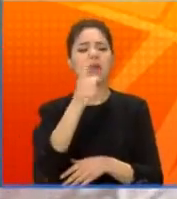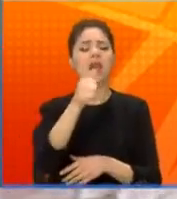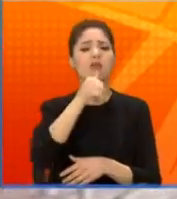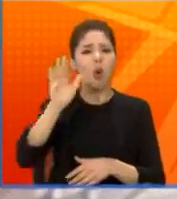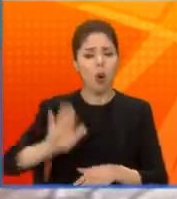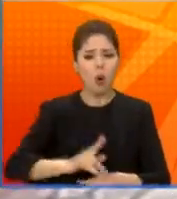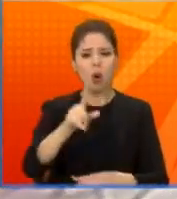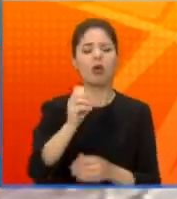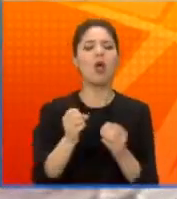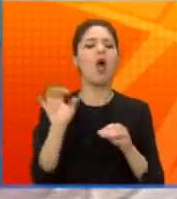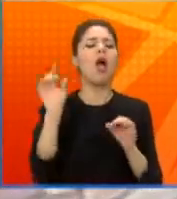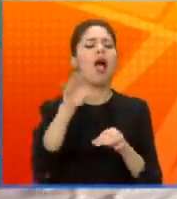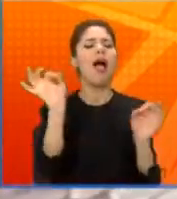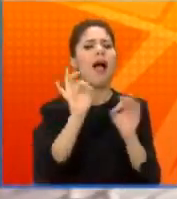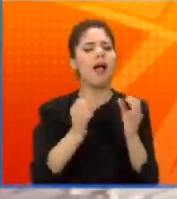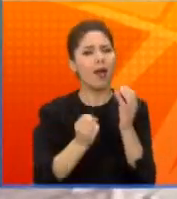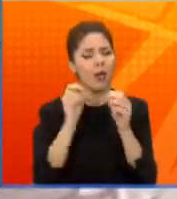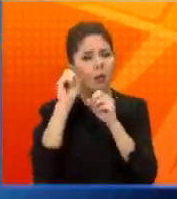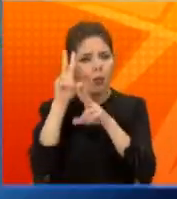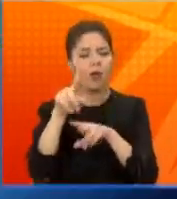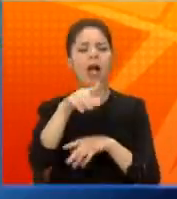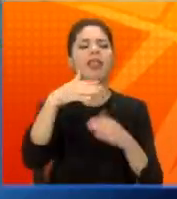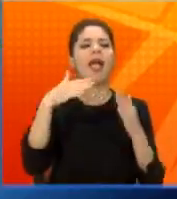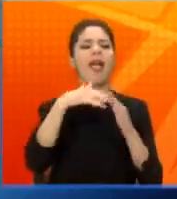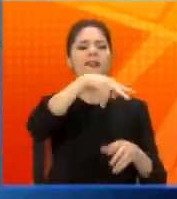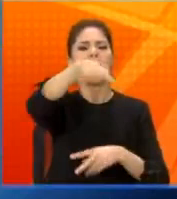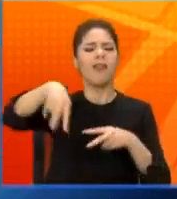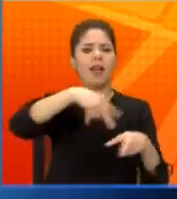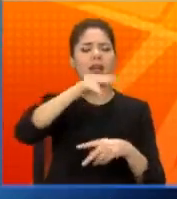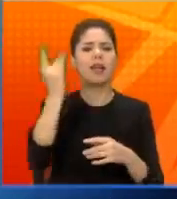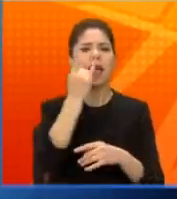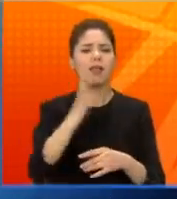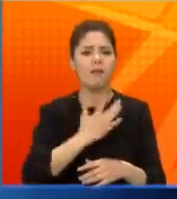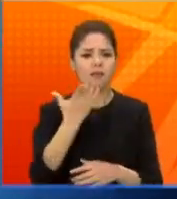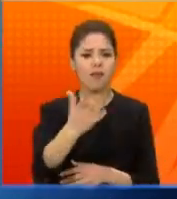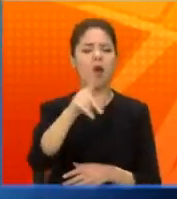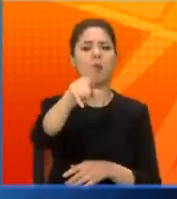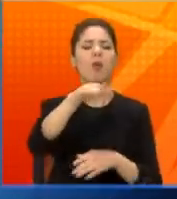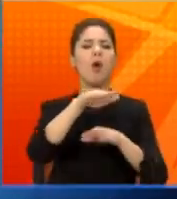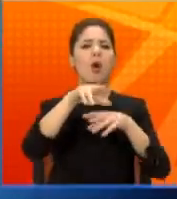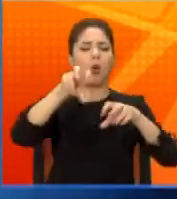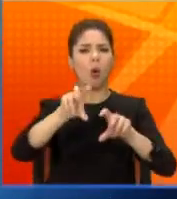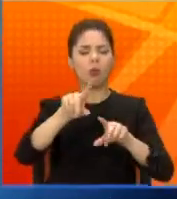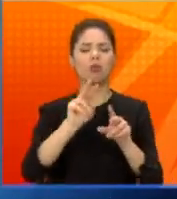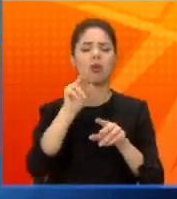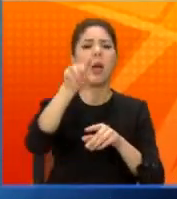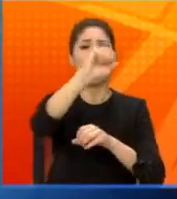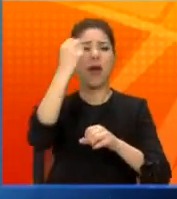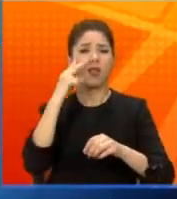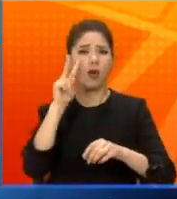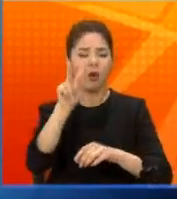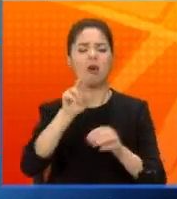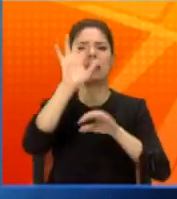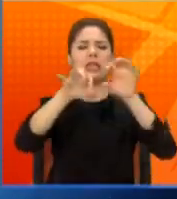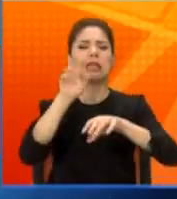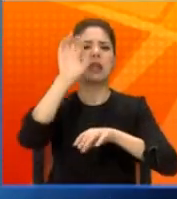Talal onlardan önce uyanmış ve evde dolaşmaya başlamıştı. Salon koltuğunun üzerinden açık bırakılan pencereye tırmandı